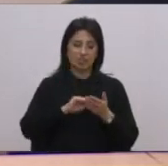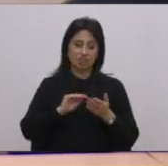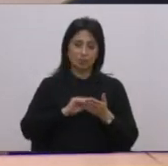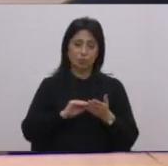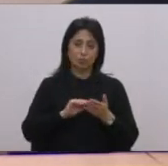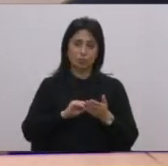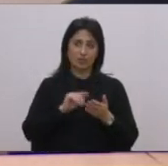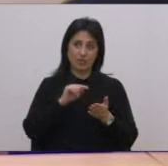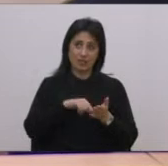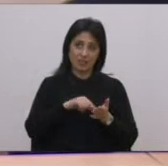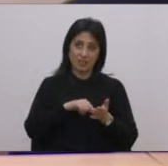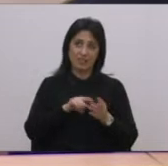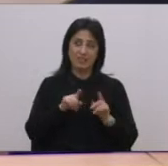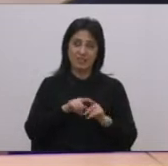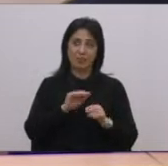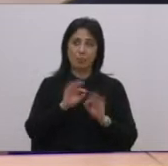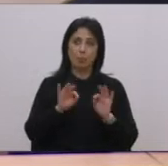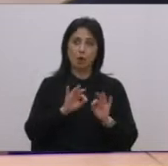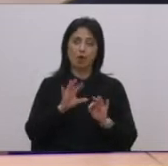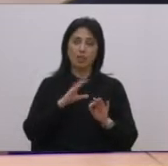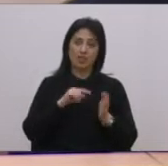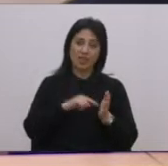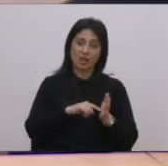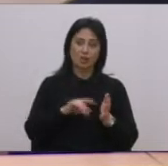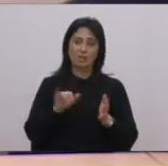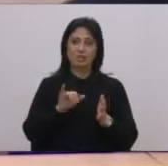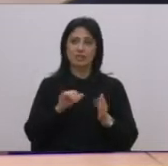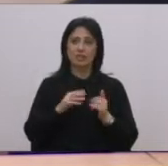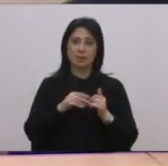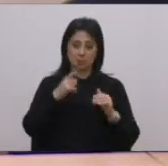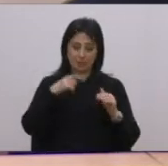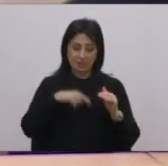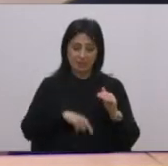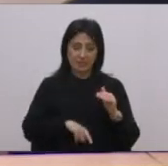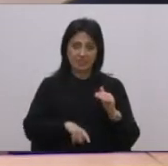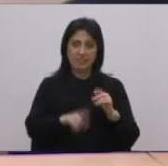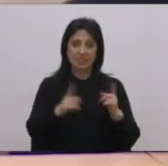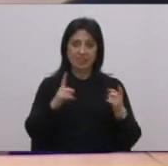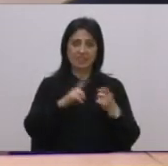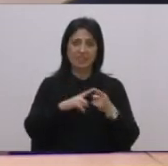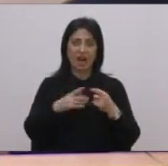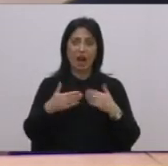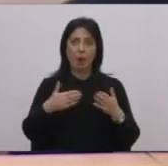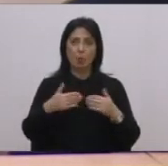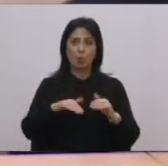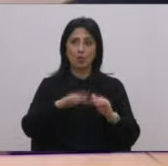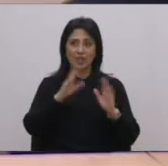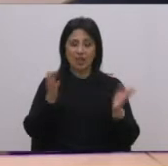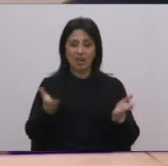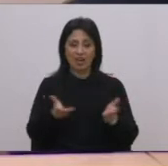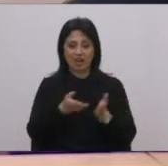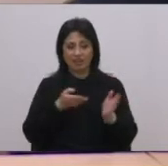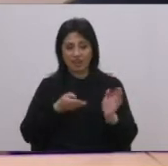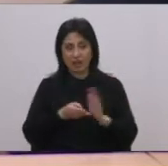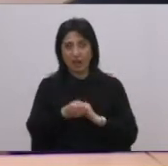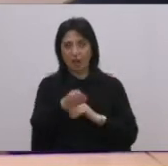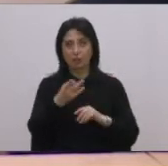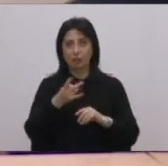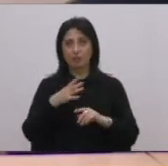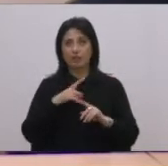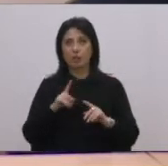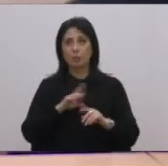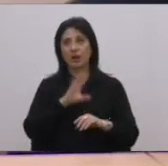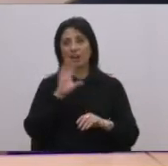შეიმუშავებთ, იქ ისეთი პროექტები იყოს, სადაც მიწისქვეშა საკომუნიკაციო გვირაბებიც იქნება დაპროექტებული,